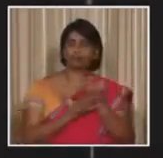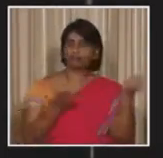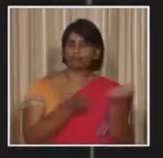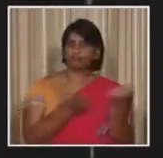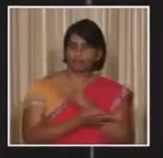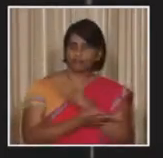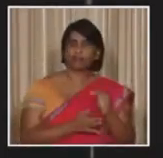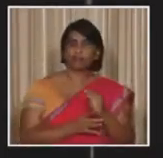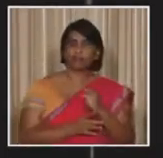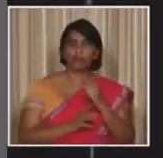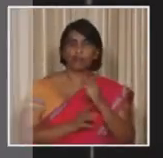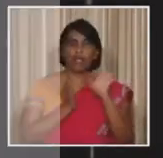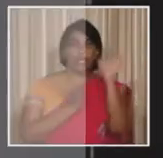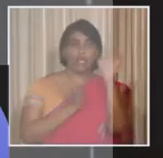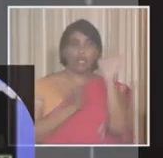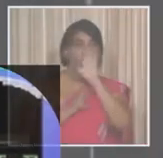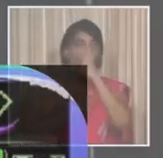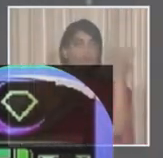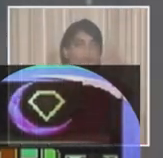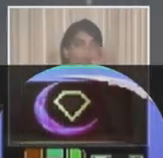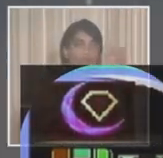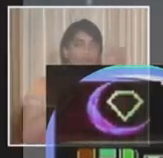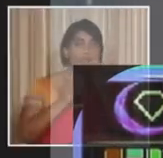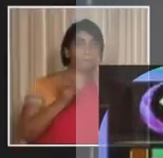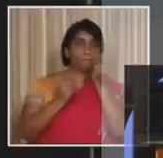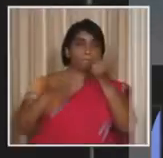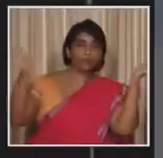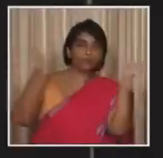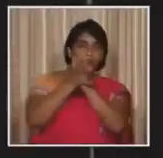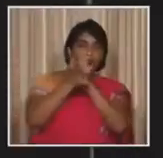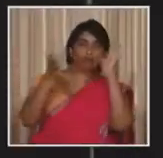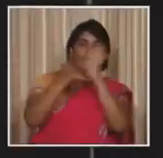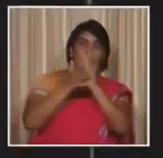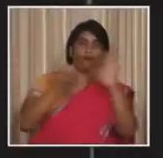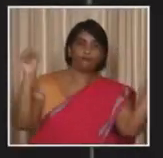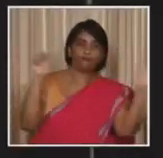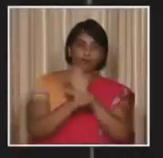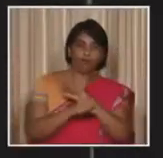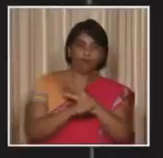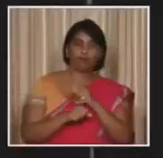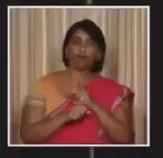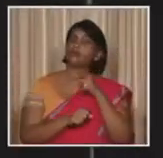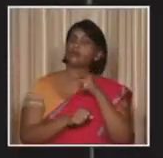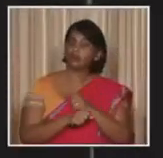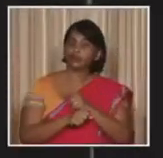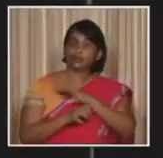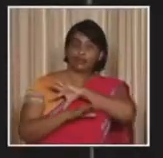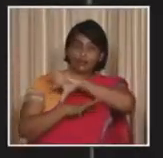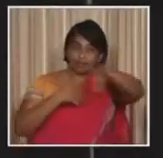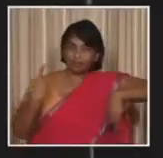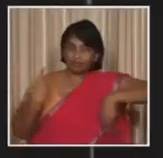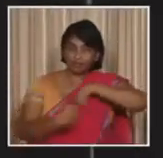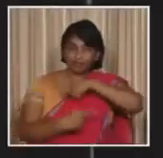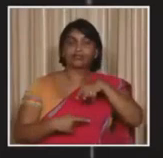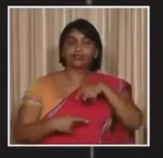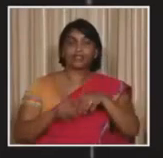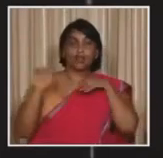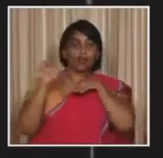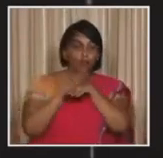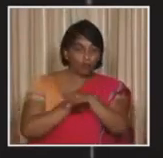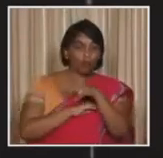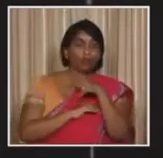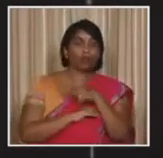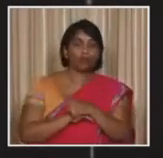நமோ 2018 மேக விநாச கல்ல மேக பிராக்மி அக்ஷர தீன லென்வல்ட்ட பஸ்தால புருவல ஏ மே ஏ